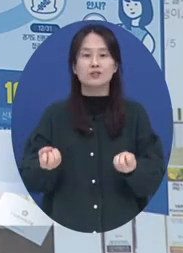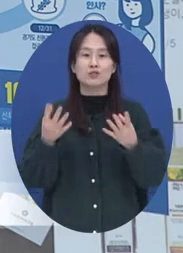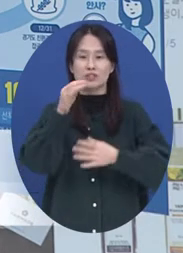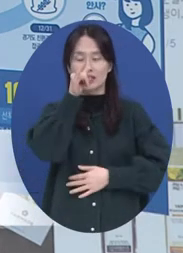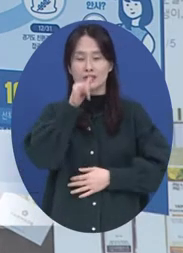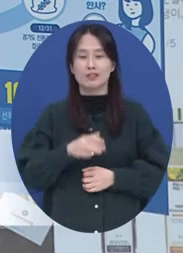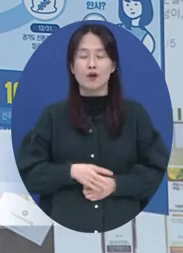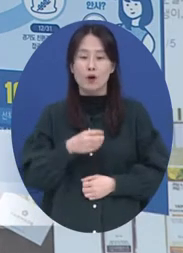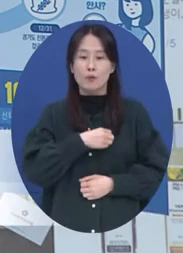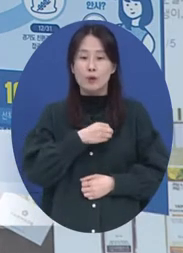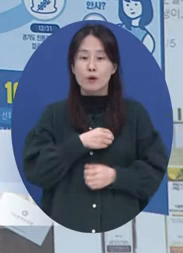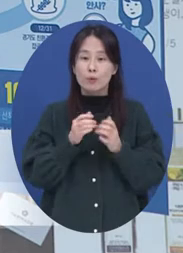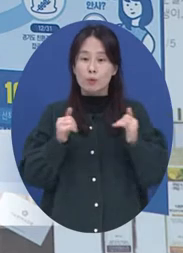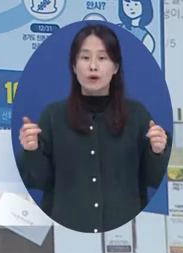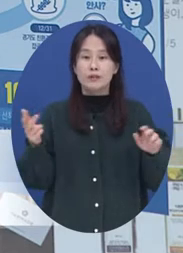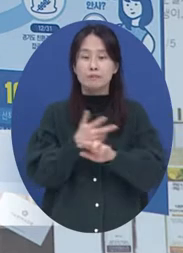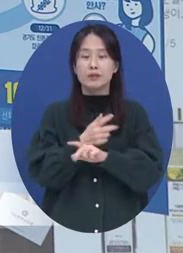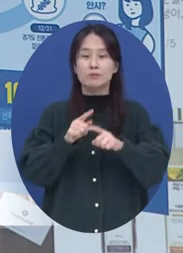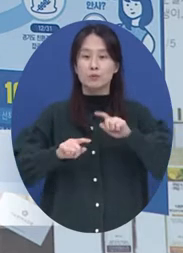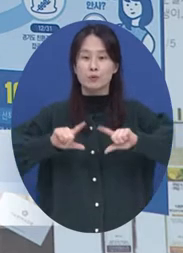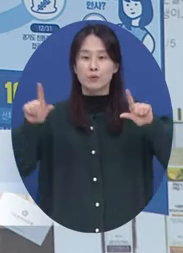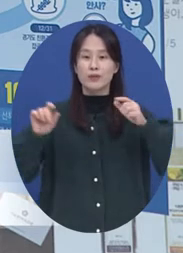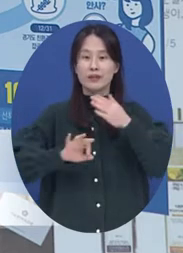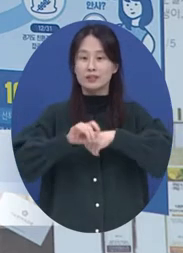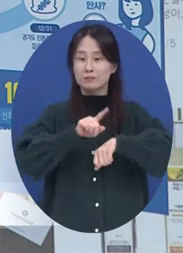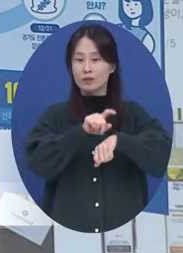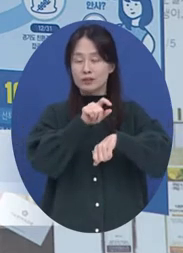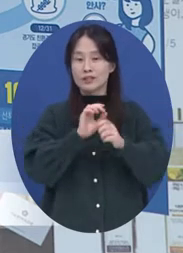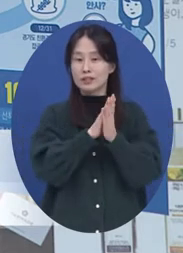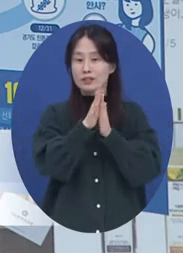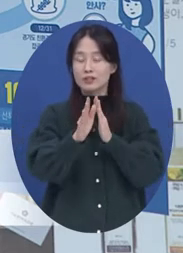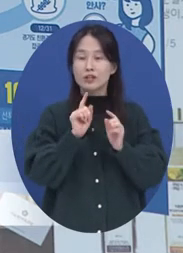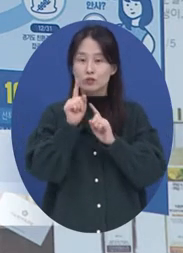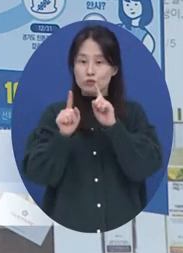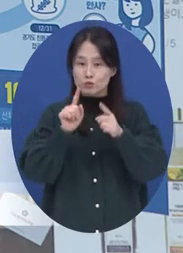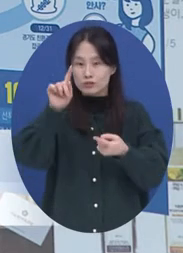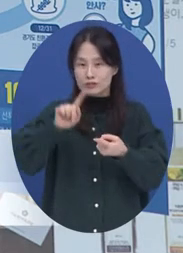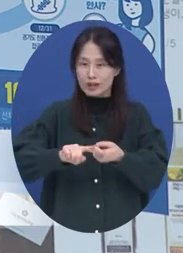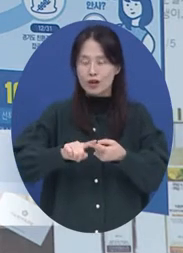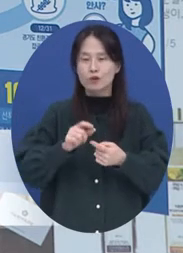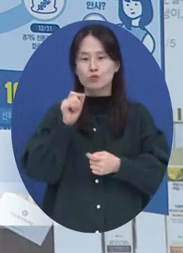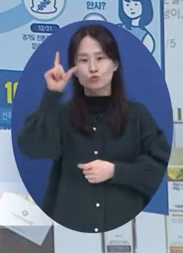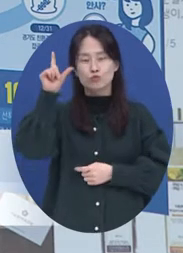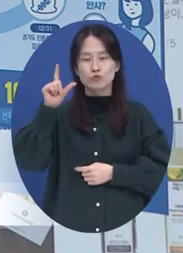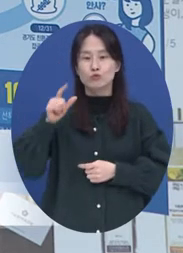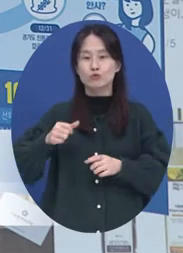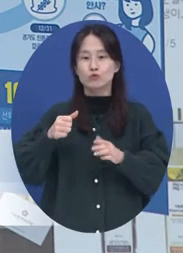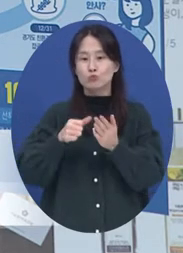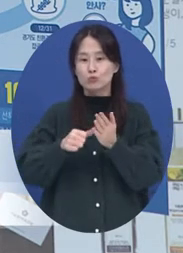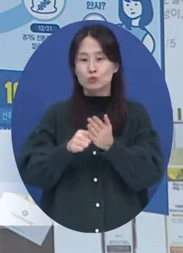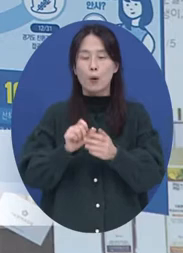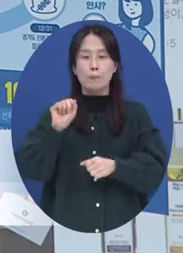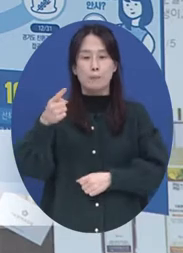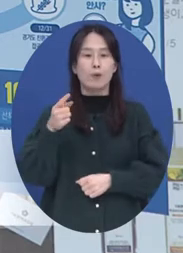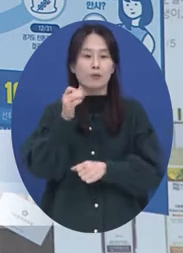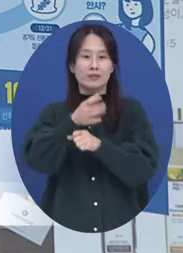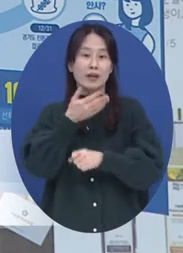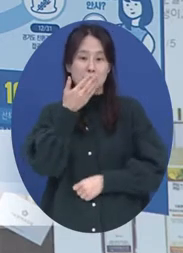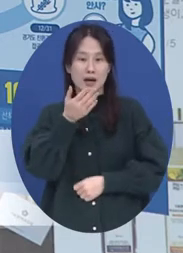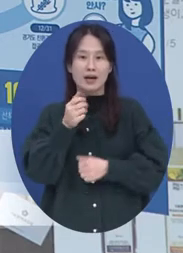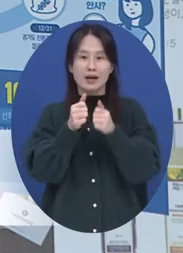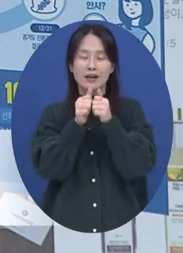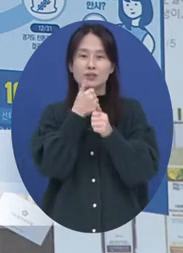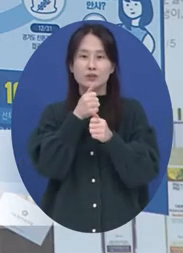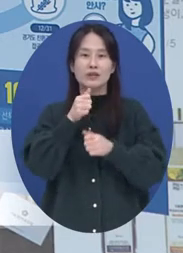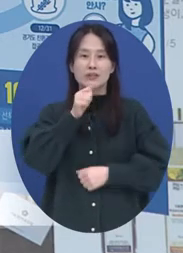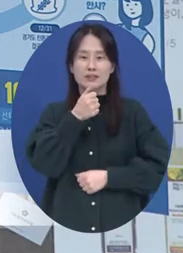테클 맵 회원들은 매주 목요일 오전 11시 에 선착순으로 경기 우수 농식품 을 단돈 100원에 살 수 있습니다 구형 술